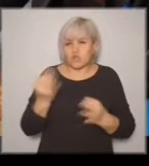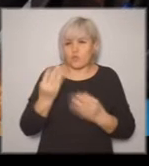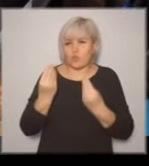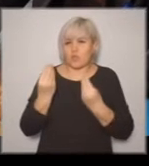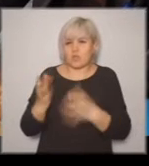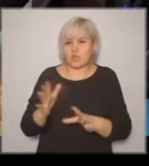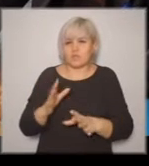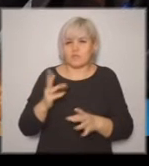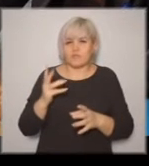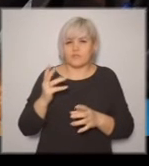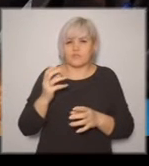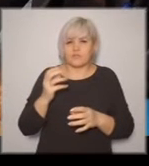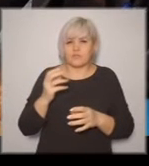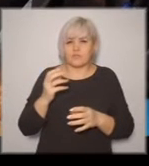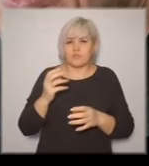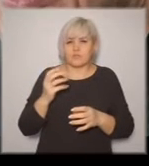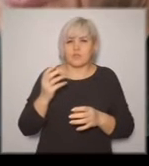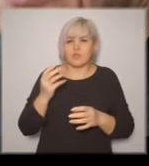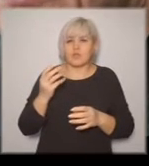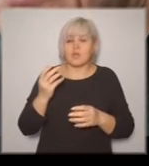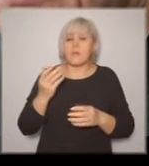проблемы, организационные, но